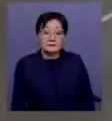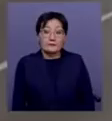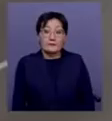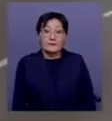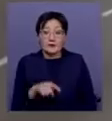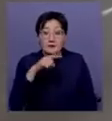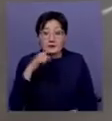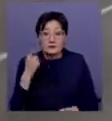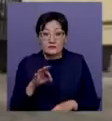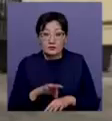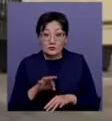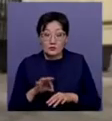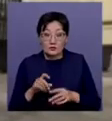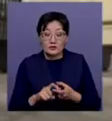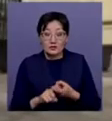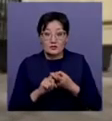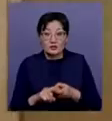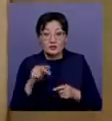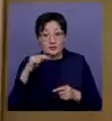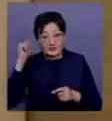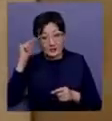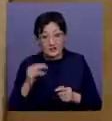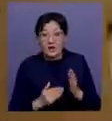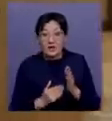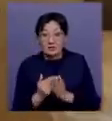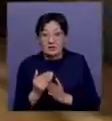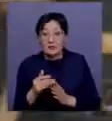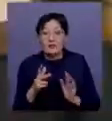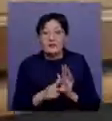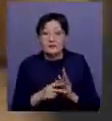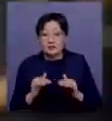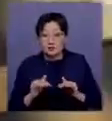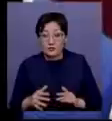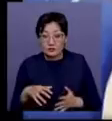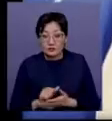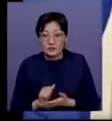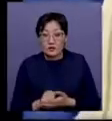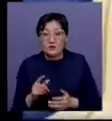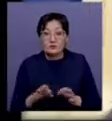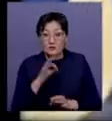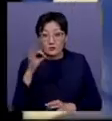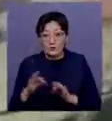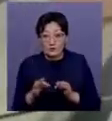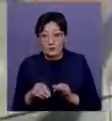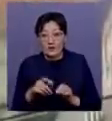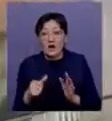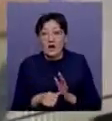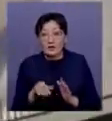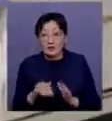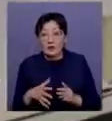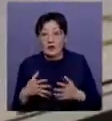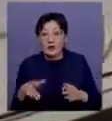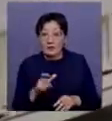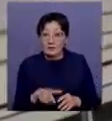Ресей коронавирус инфекциясын жұқтырудан Қытайдан асып әлем бойынша 8-ші орында тұр. Соңғы бір тәулікте COVID-19 6000 адамнан